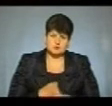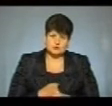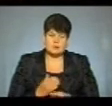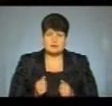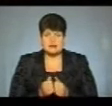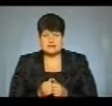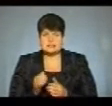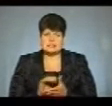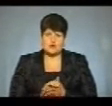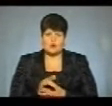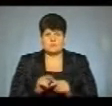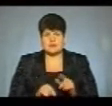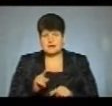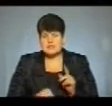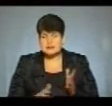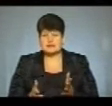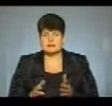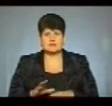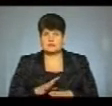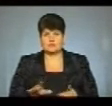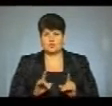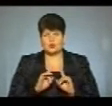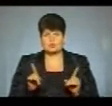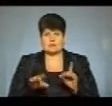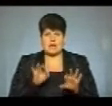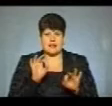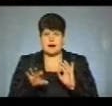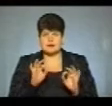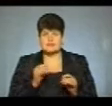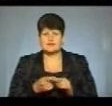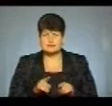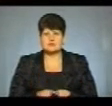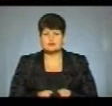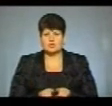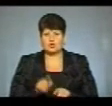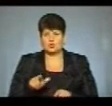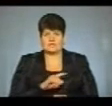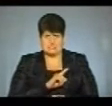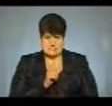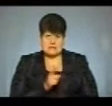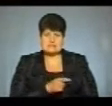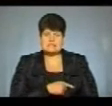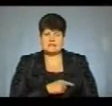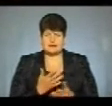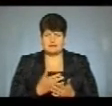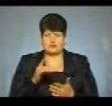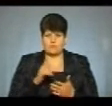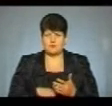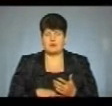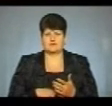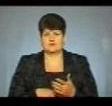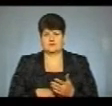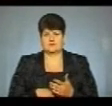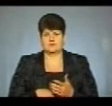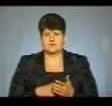близькі, рідні. Тобто не було якогось такого особливого кастингу, але це однозначно люди дуже сильні, які, ми впевнені, викликають